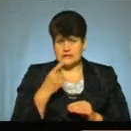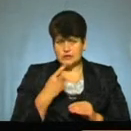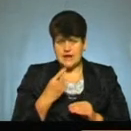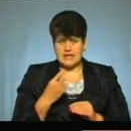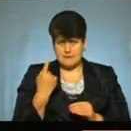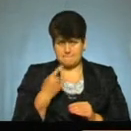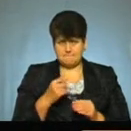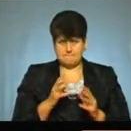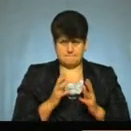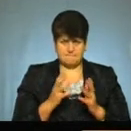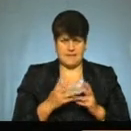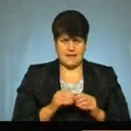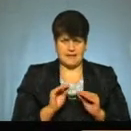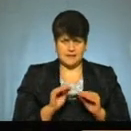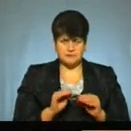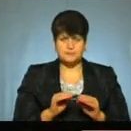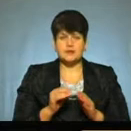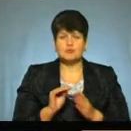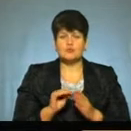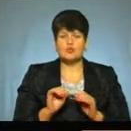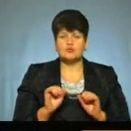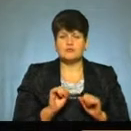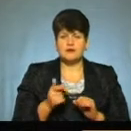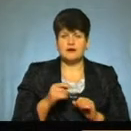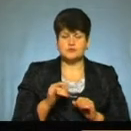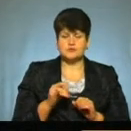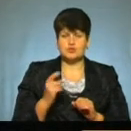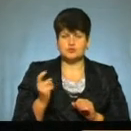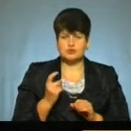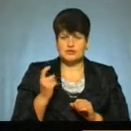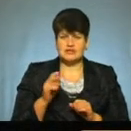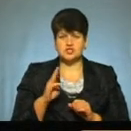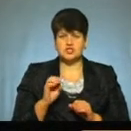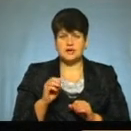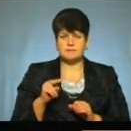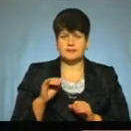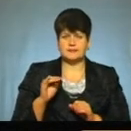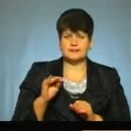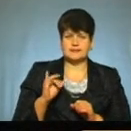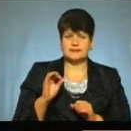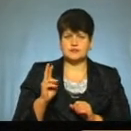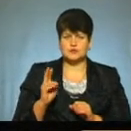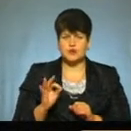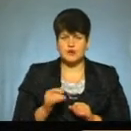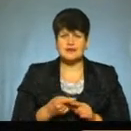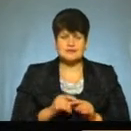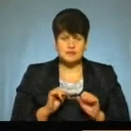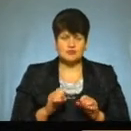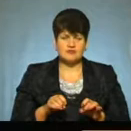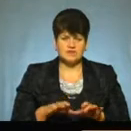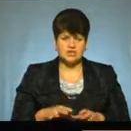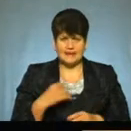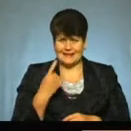прилад. Звернутися в управління газогосподарства міста Тернополя, тут наше Шепетівка, і це можна вирішити індивідуально.